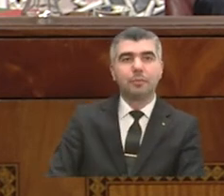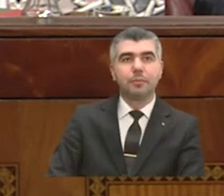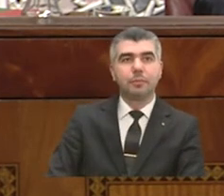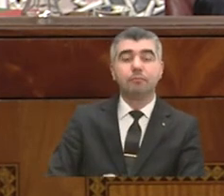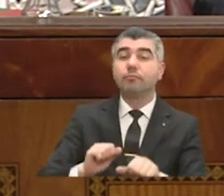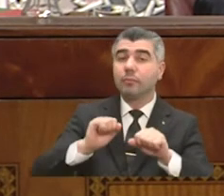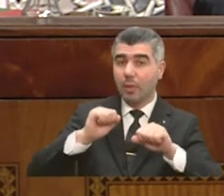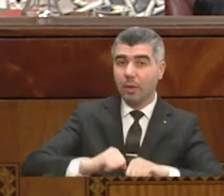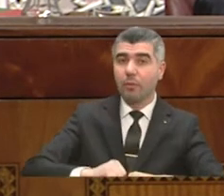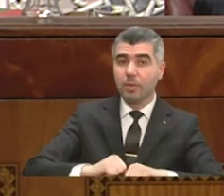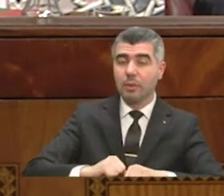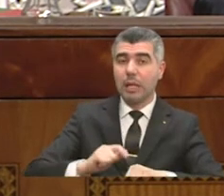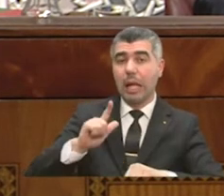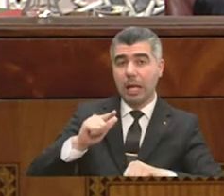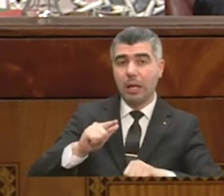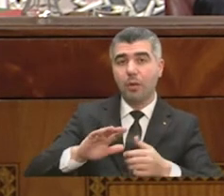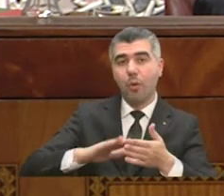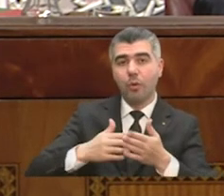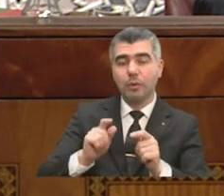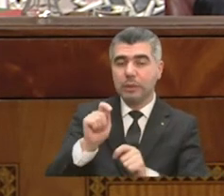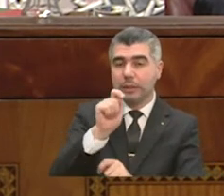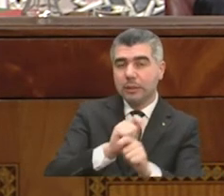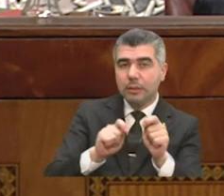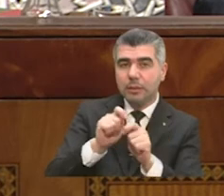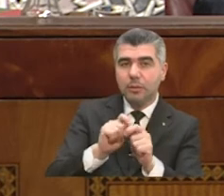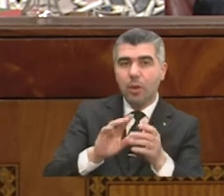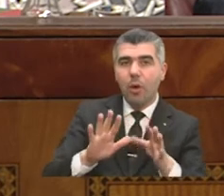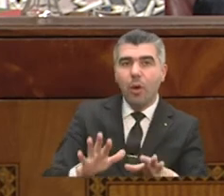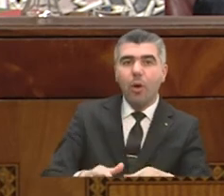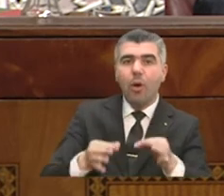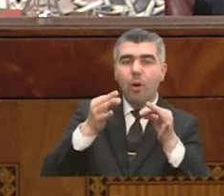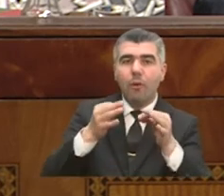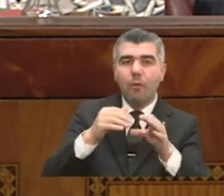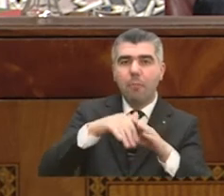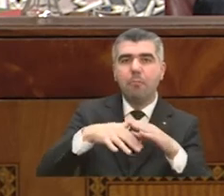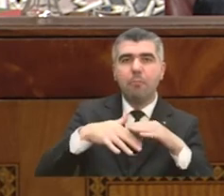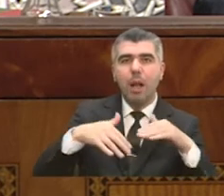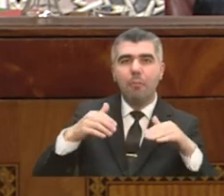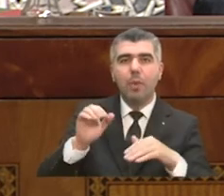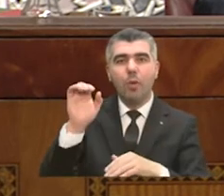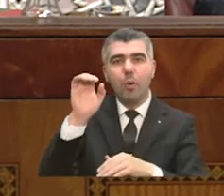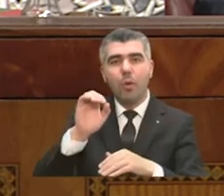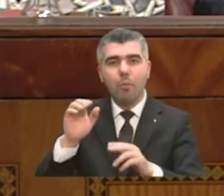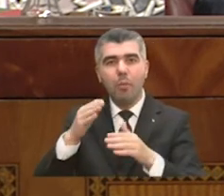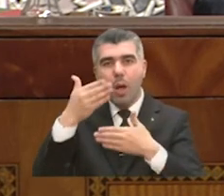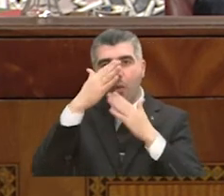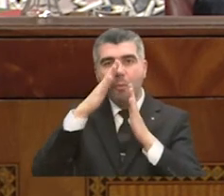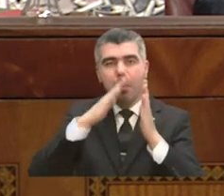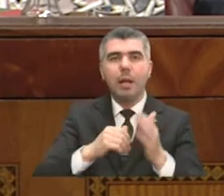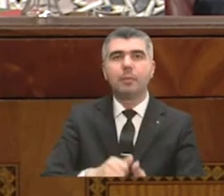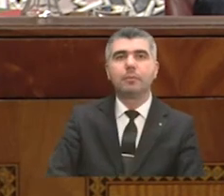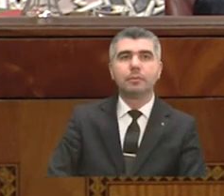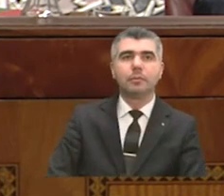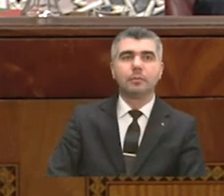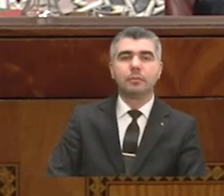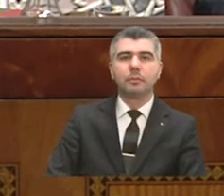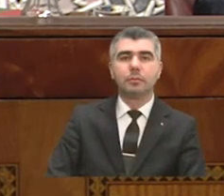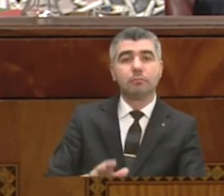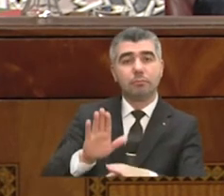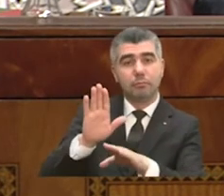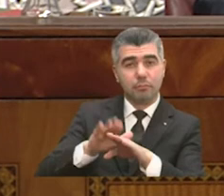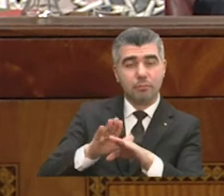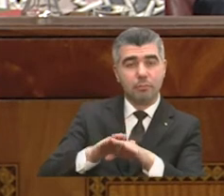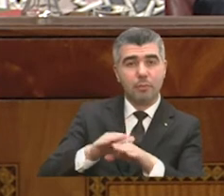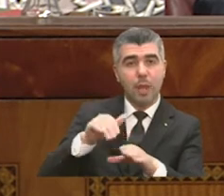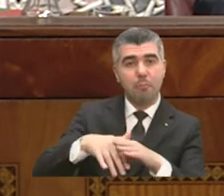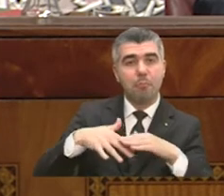même partenariat, ce partenariat qui a joué un rôle important dans l'institutionnalisation